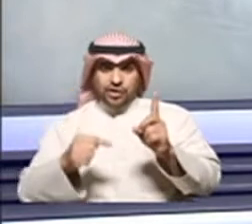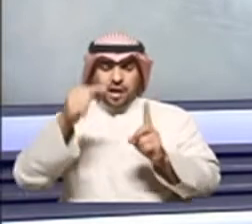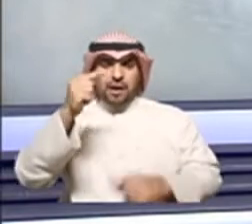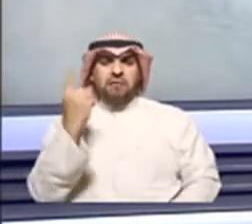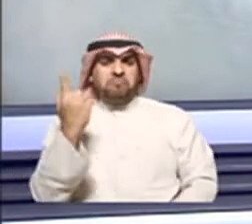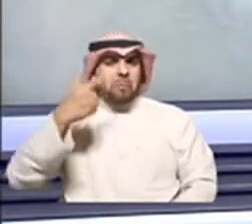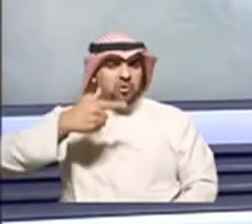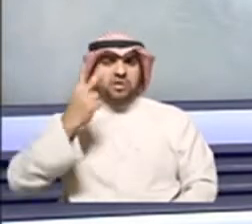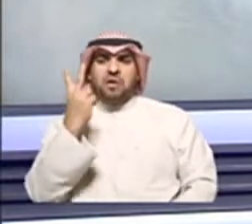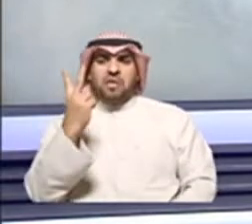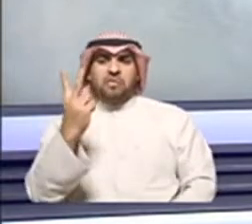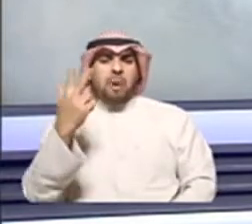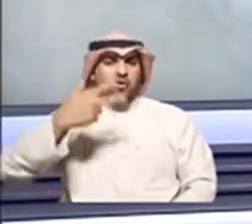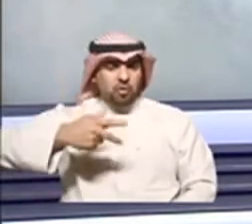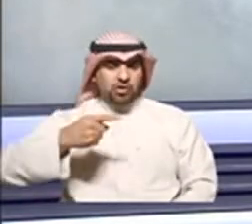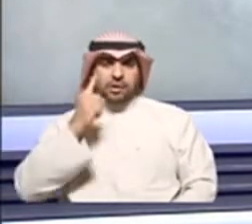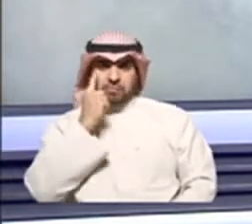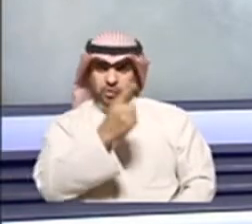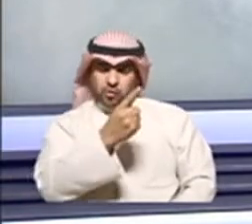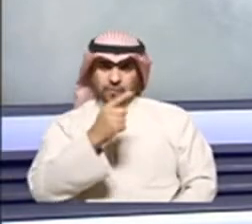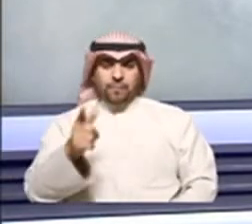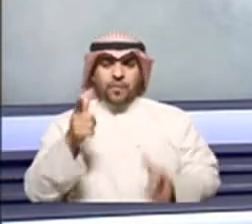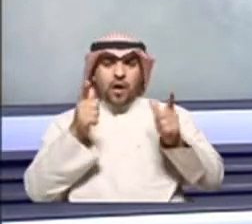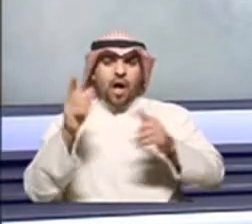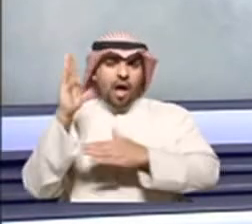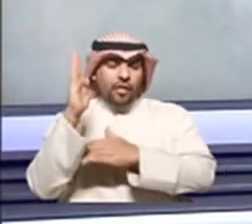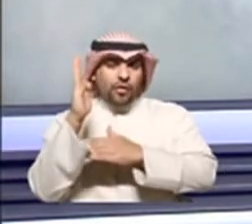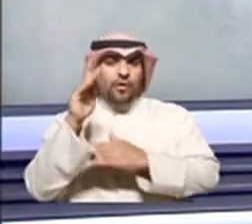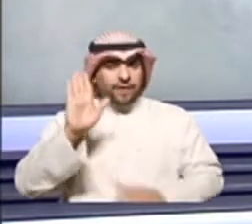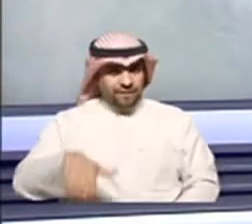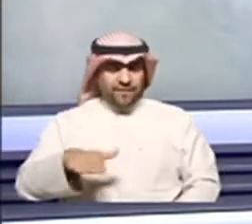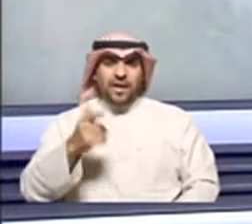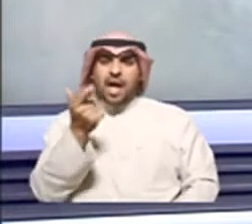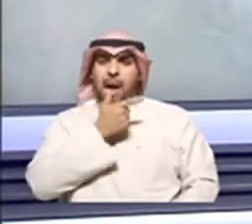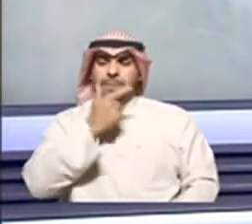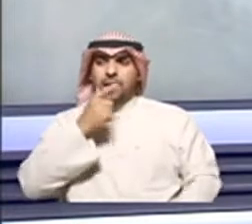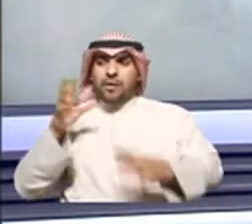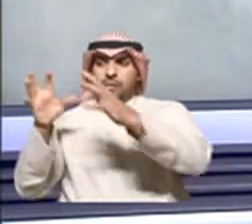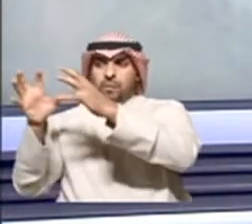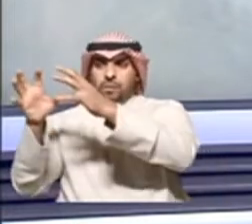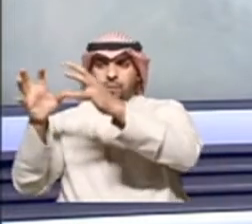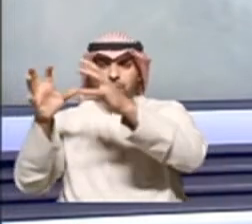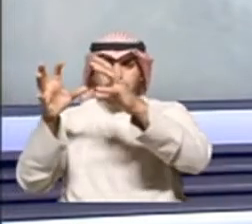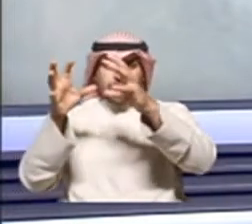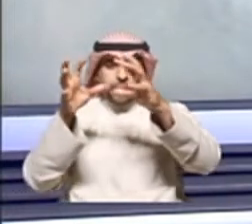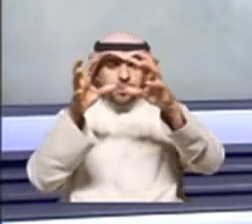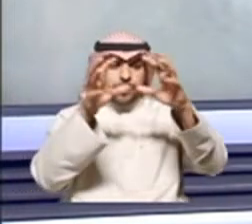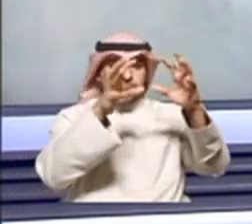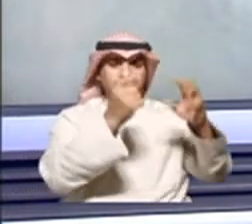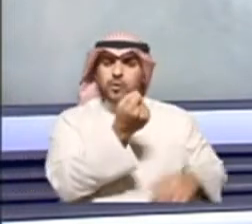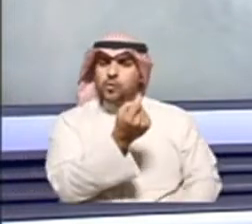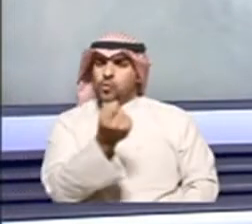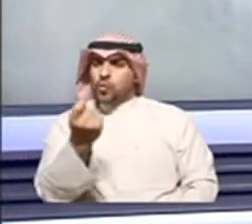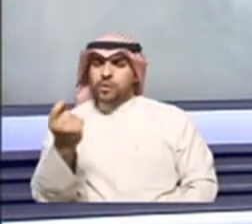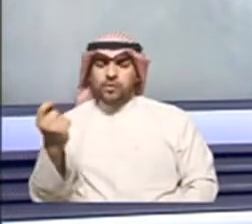27 و28 درجة مئوية. أجواء حارة خلال فترة الظهيرة نسبيا مع عبور لبعض السحب بين الحين والآخر، أجواءنا قد تكون غائمة جزئيا على بعض المناطق يوم